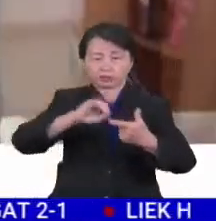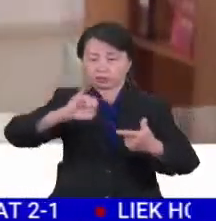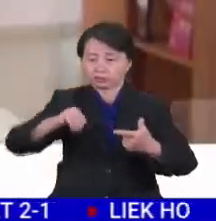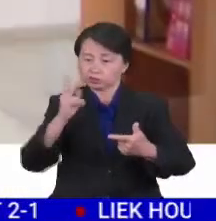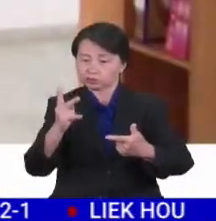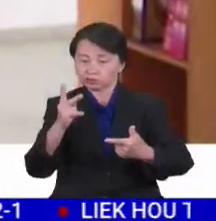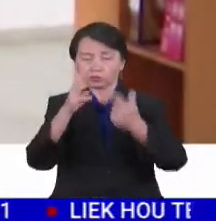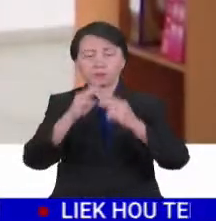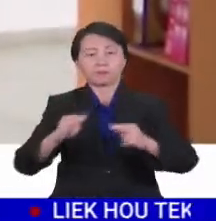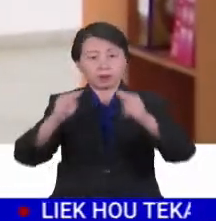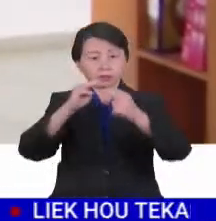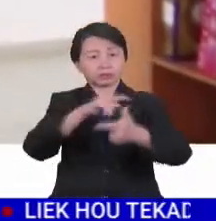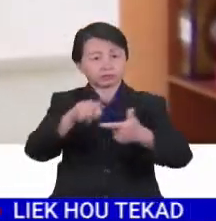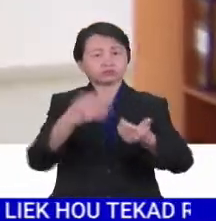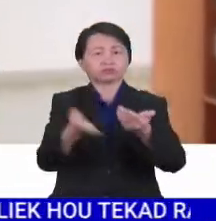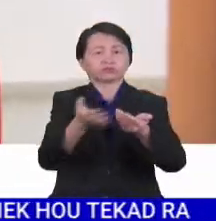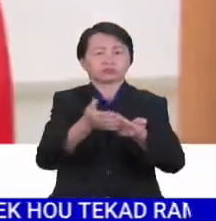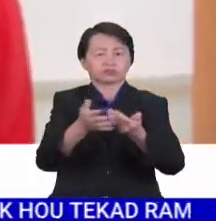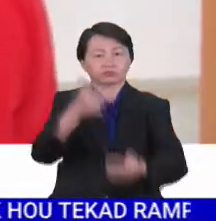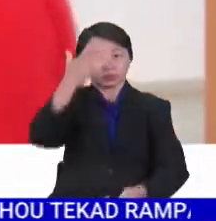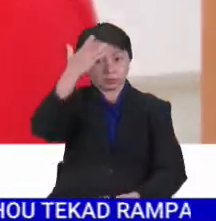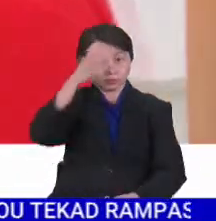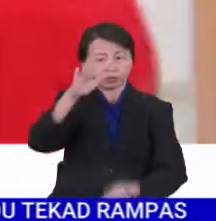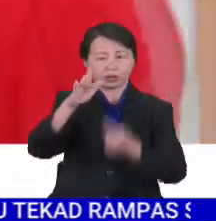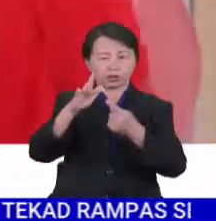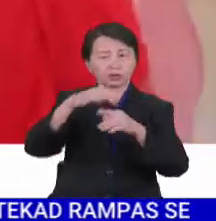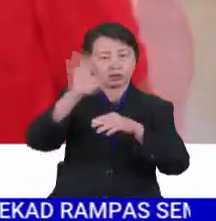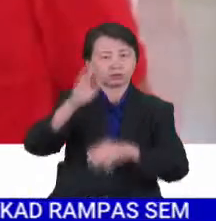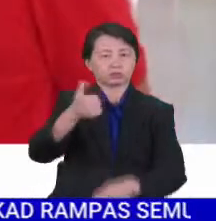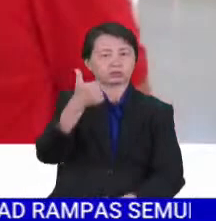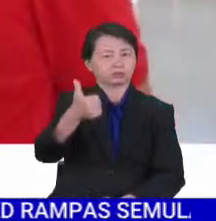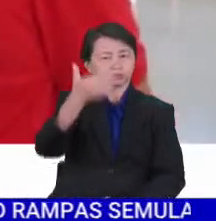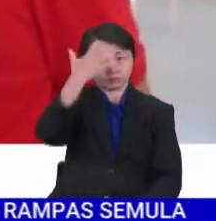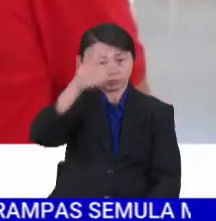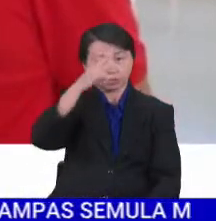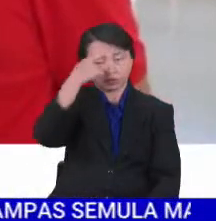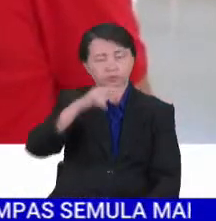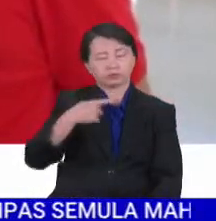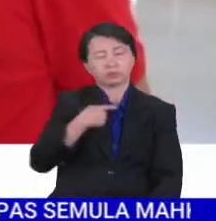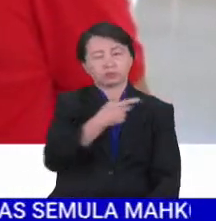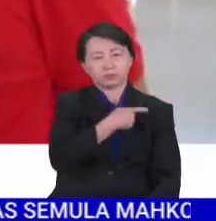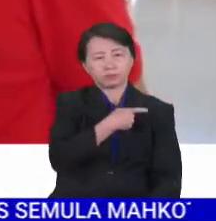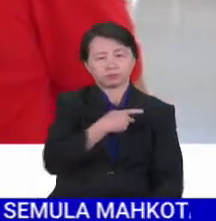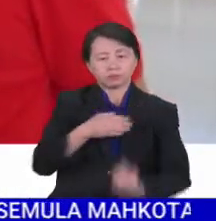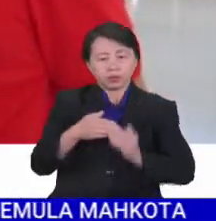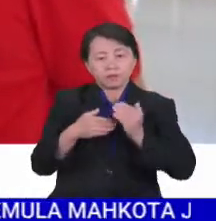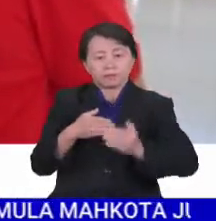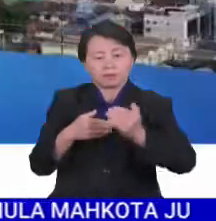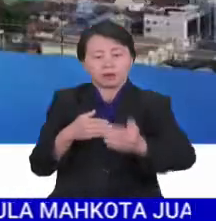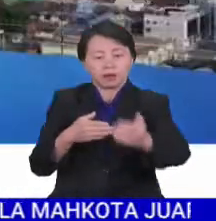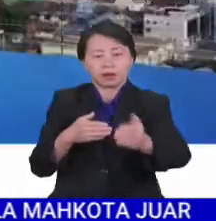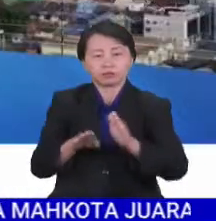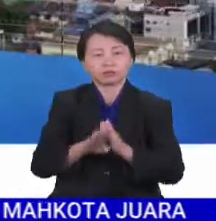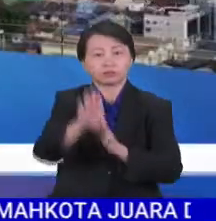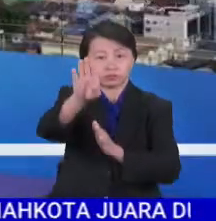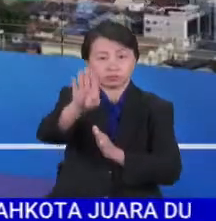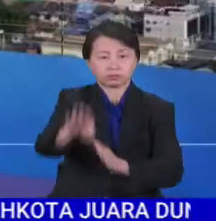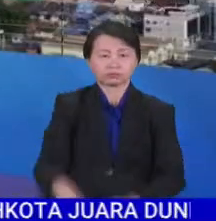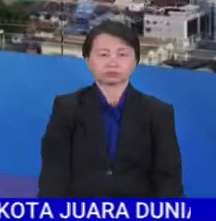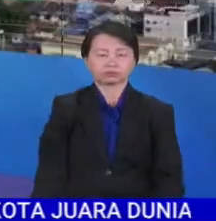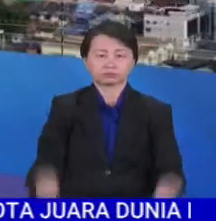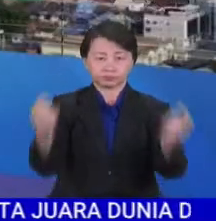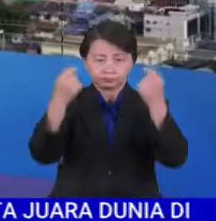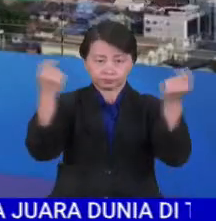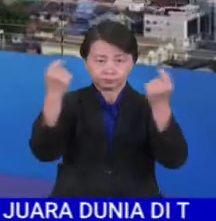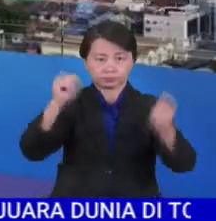masjid, dan lebih orang kata apa, smart, lebih pintar untuk kita maju ke hadapan lagi.